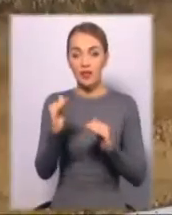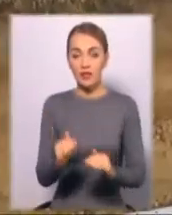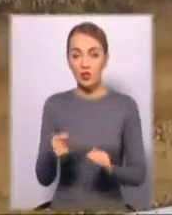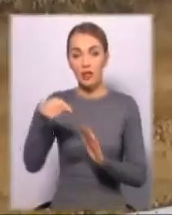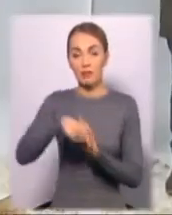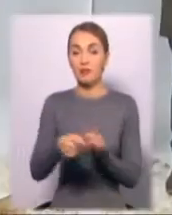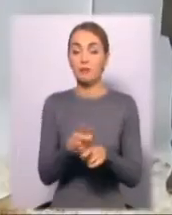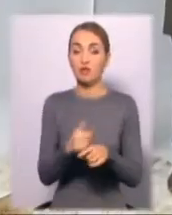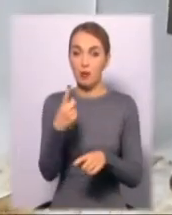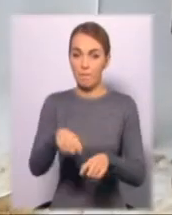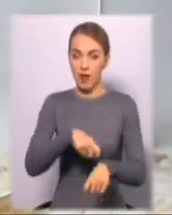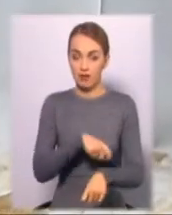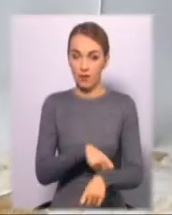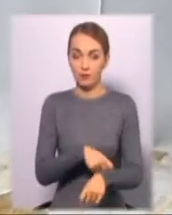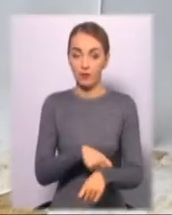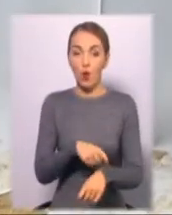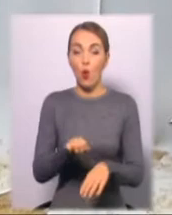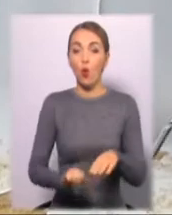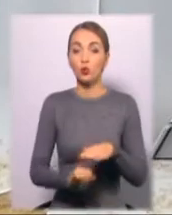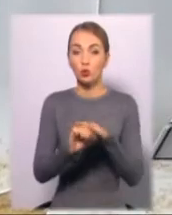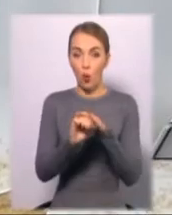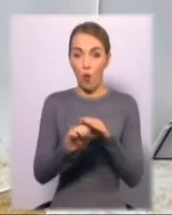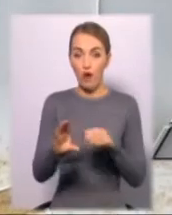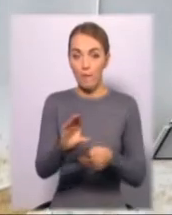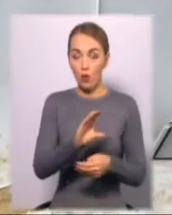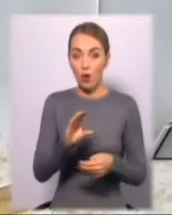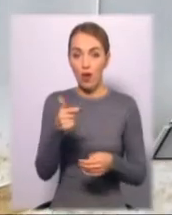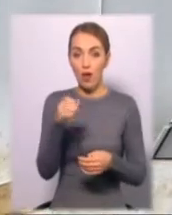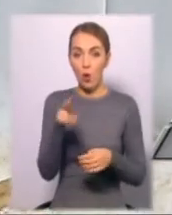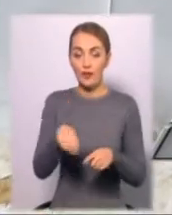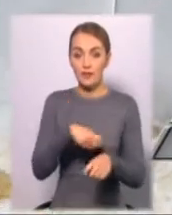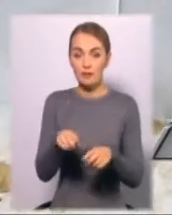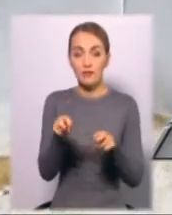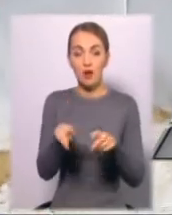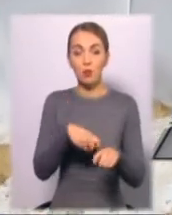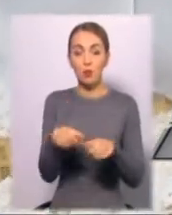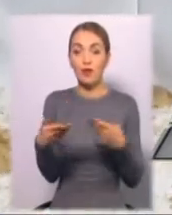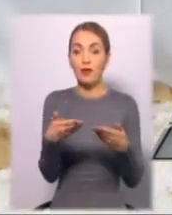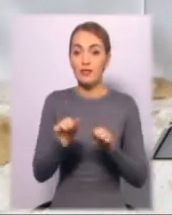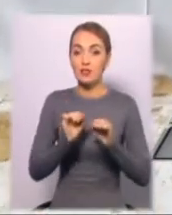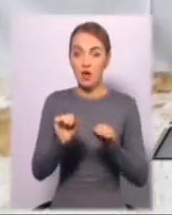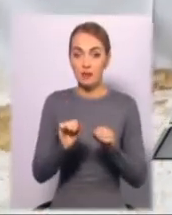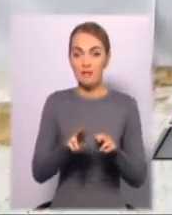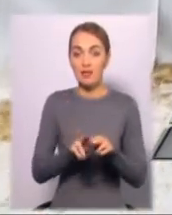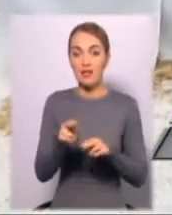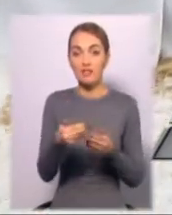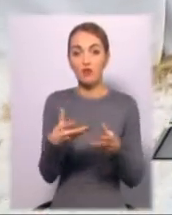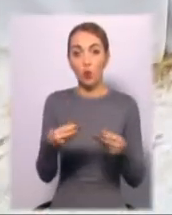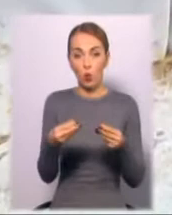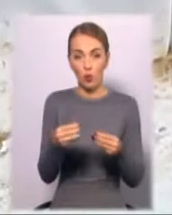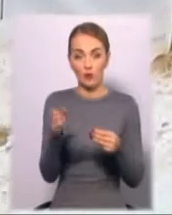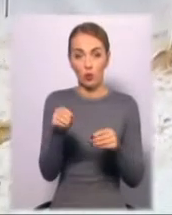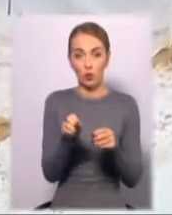більше метра. Основа пирога – геотекстиль. Це спеціальне полотно, яке захищатиме переїзд від вологи, а також коріння